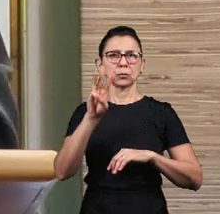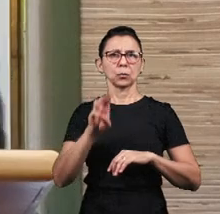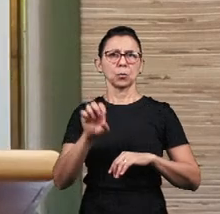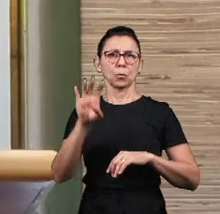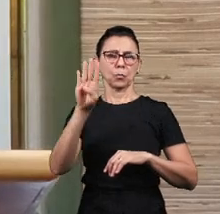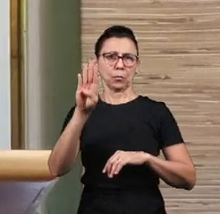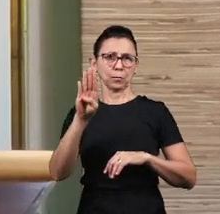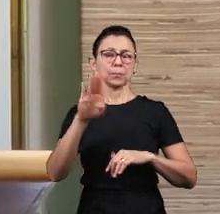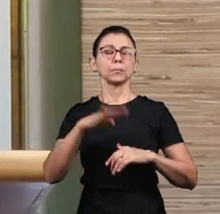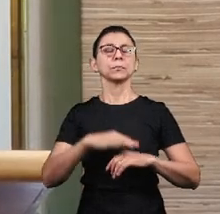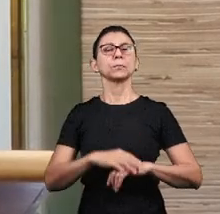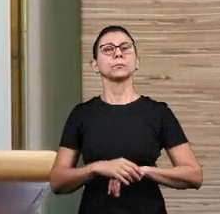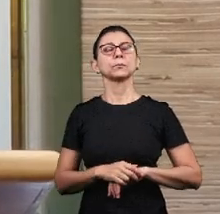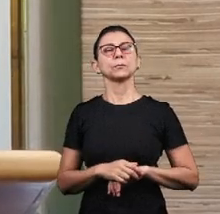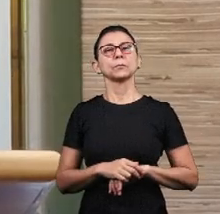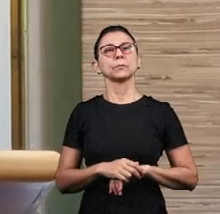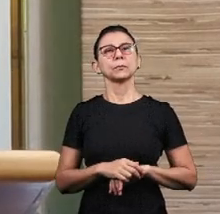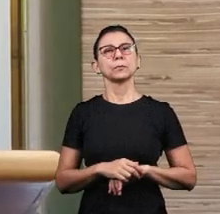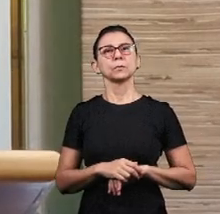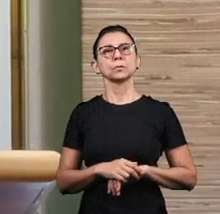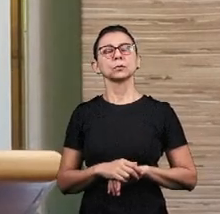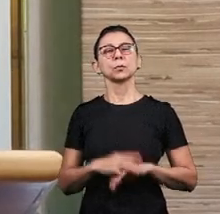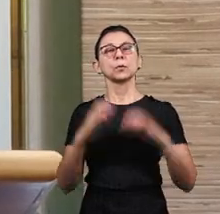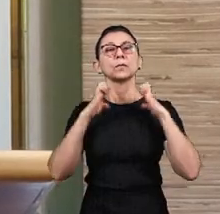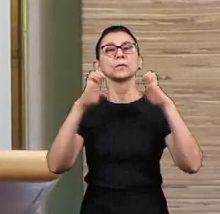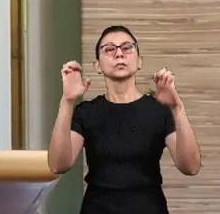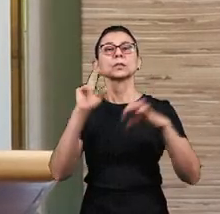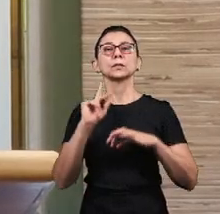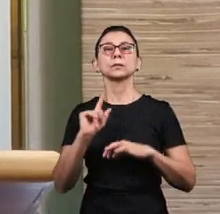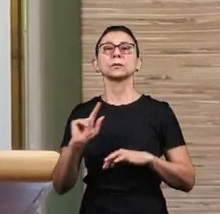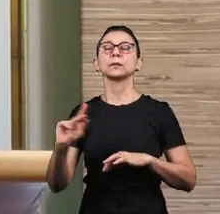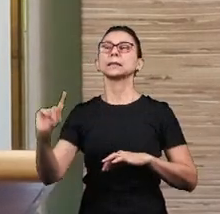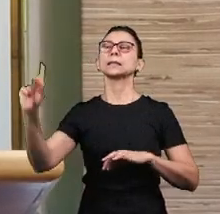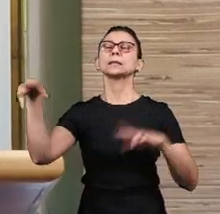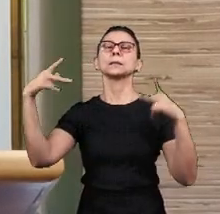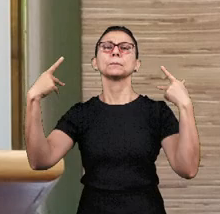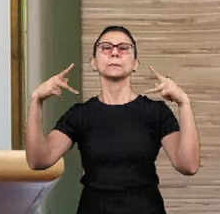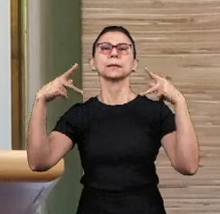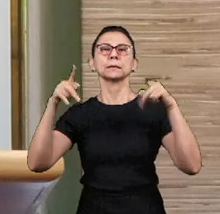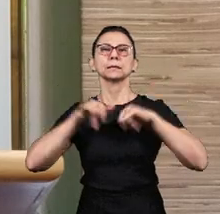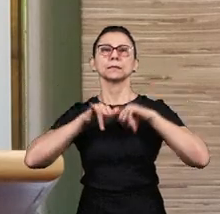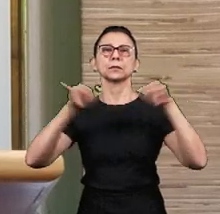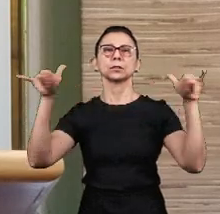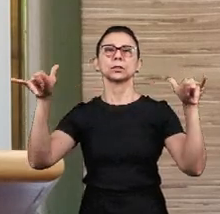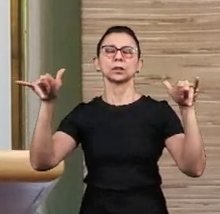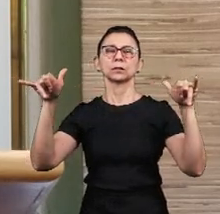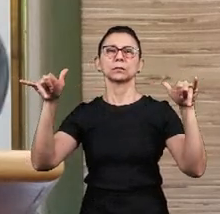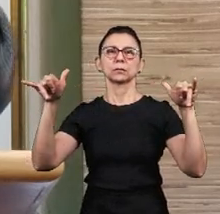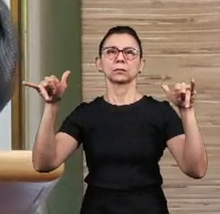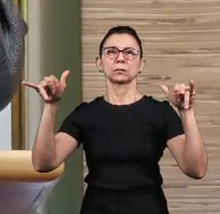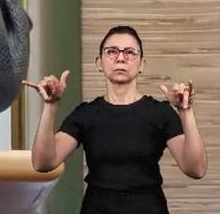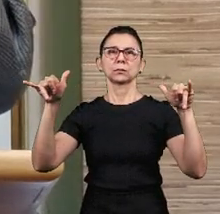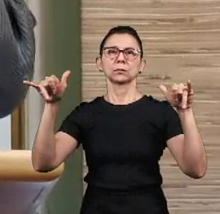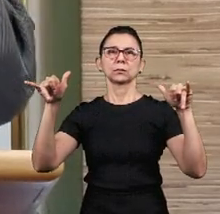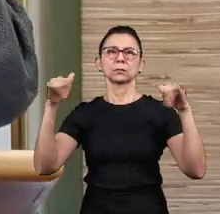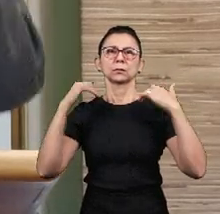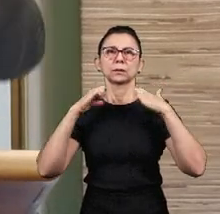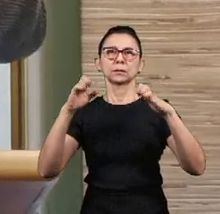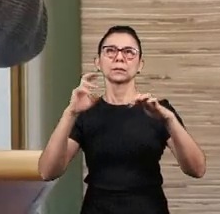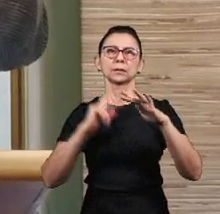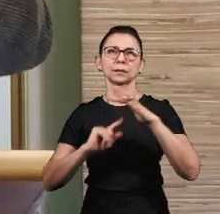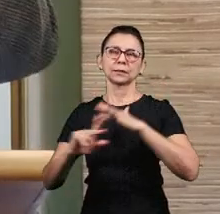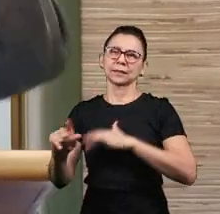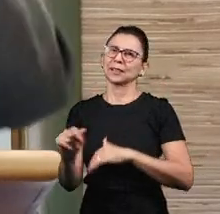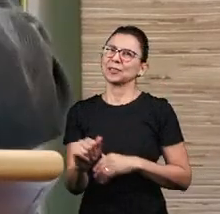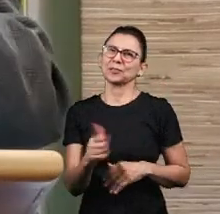transmission sur l'évangile éternel. En annonçant l'évangile éternel. Mes frères, il n'a pas